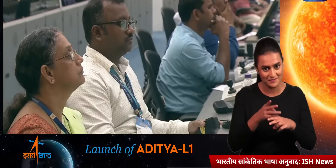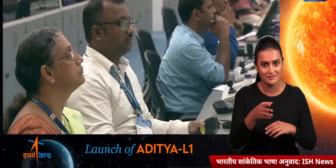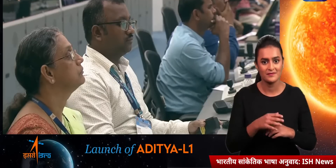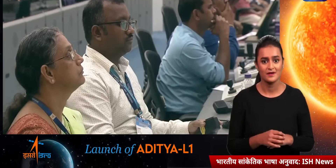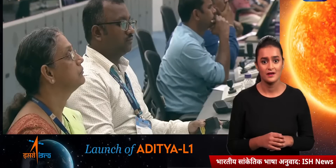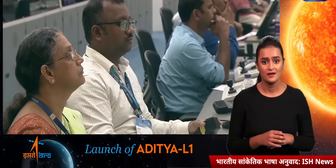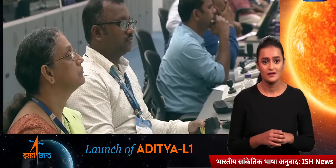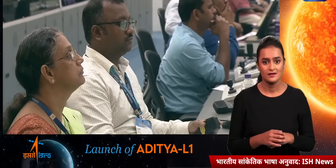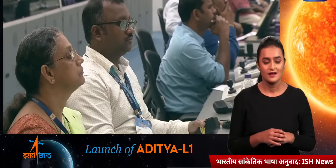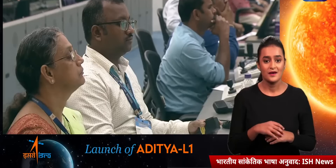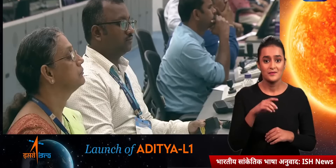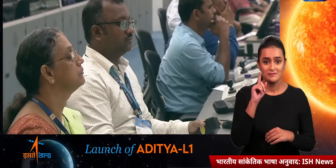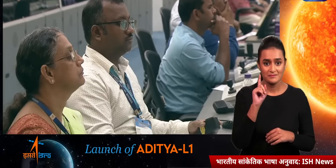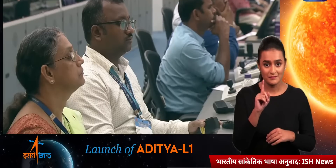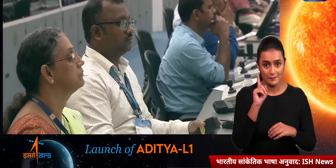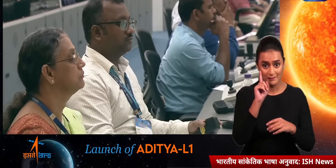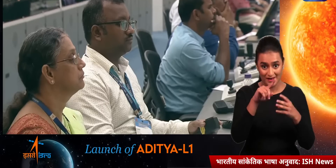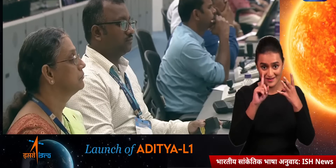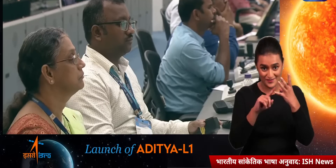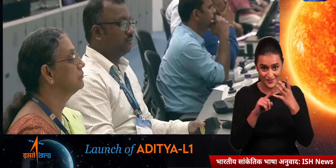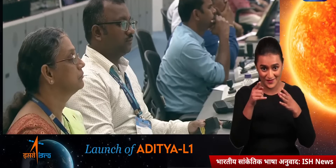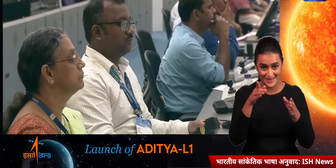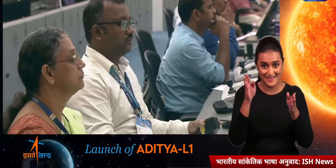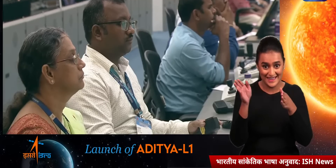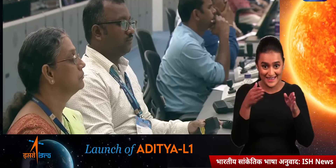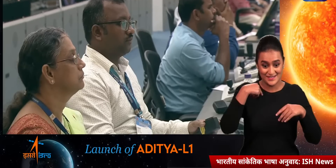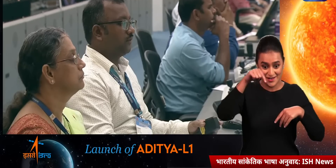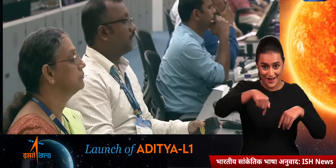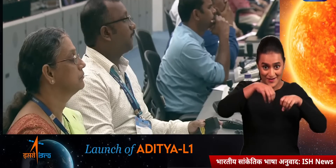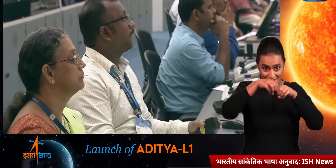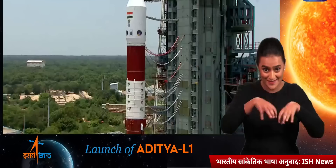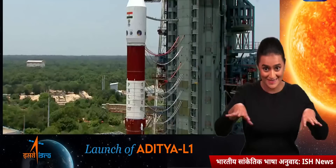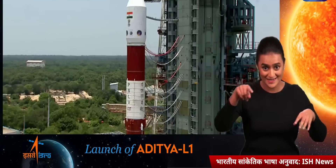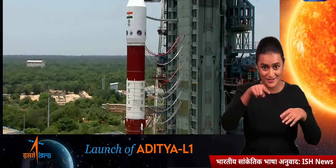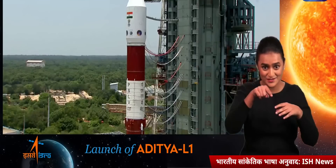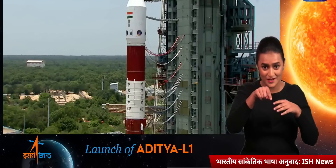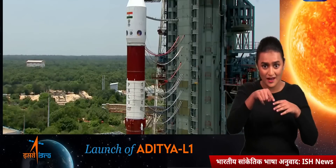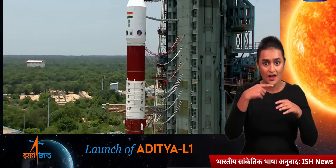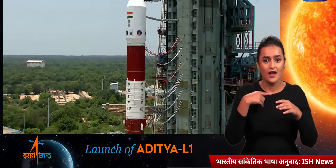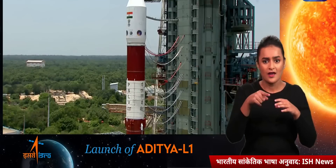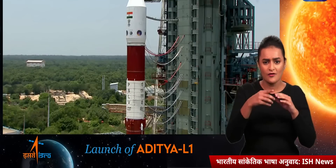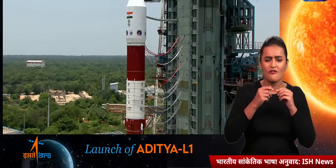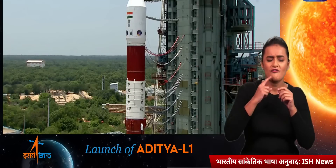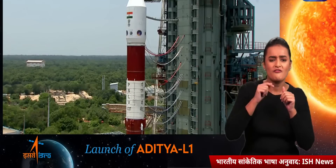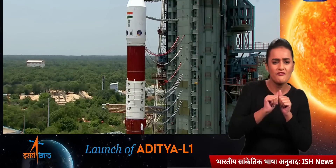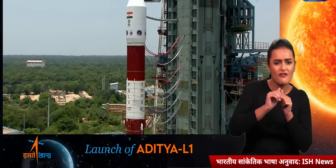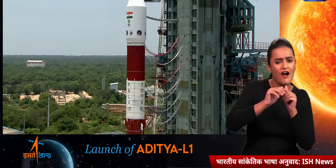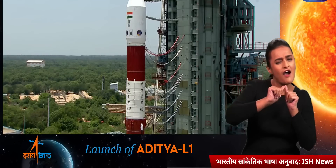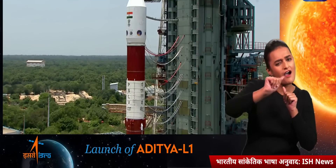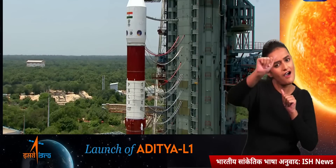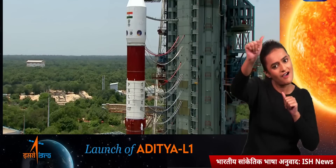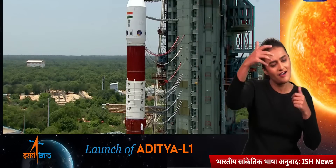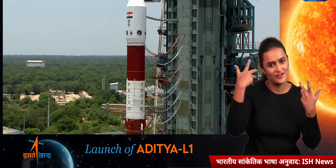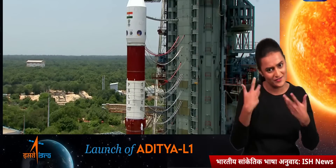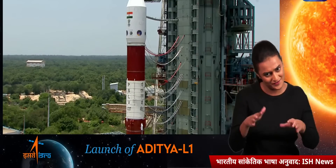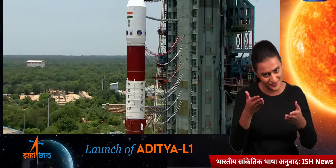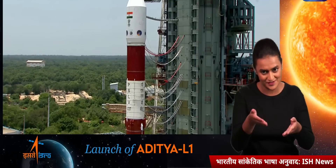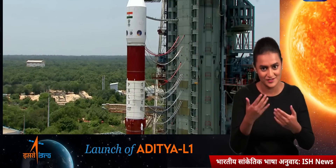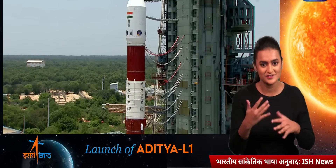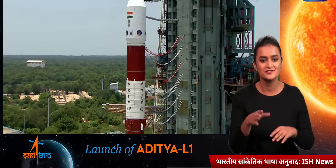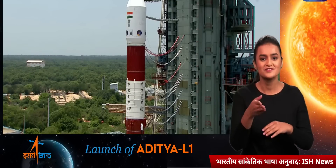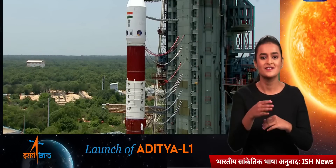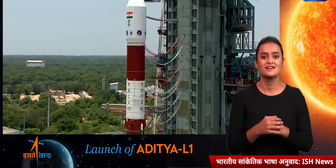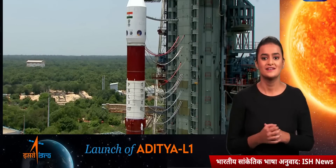लेकिन चतुर्थ चरण के प्रज्वलन के समय यान हमारे ग्राउंड स्टेशन की दृष्टि से दूर जा चुका होगा, इसलिए शिपबोर्न ट्रैकिंग या